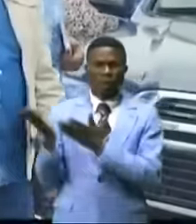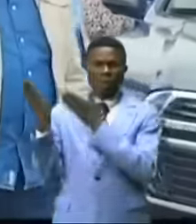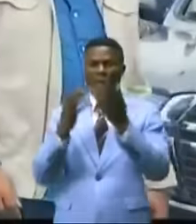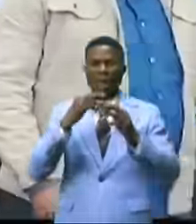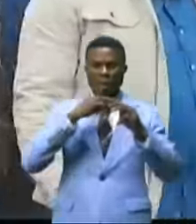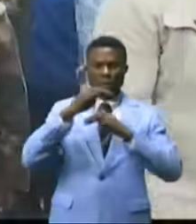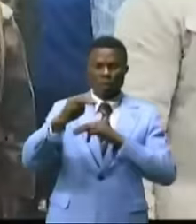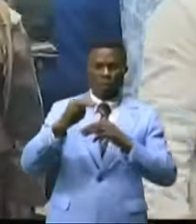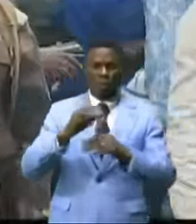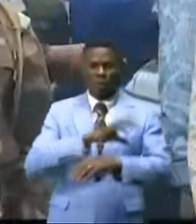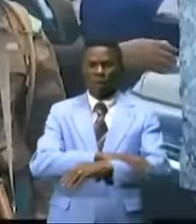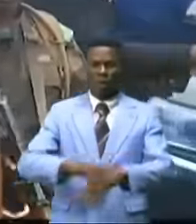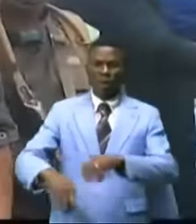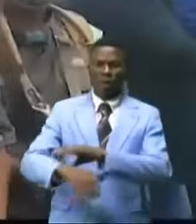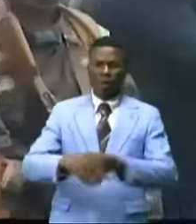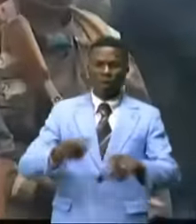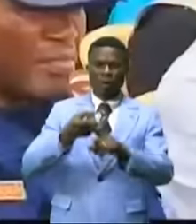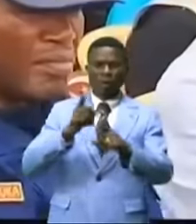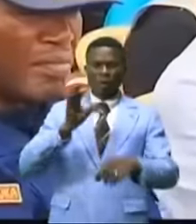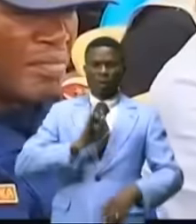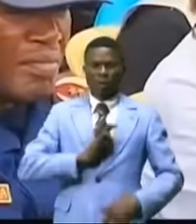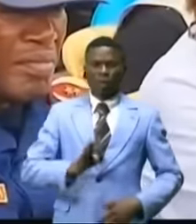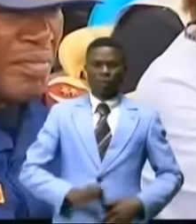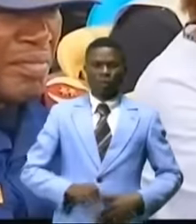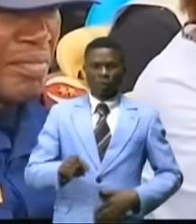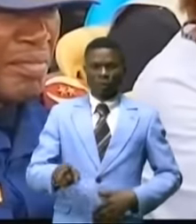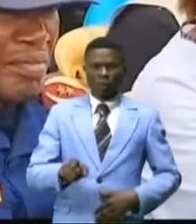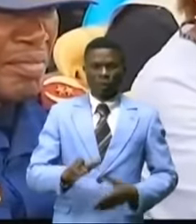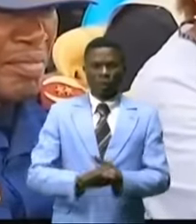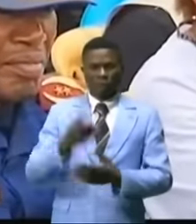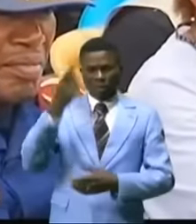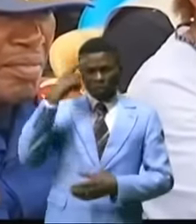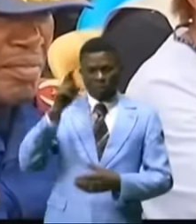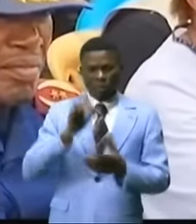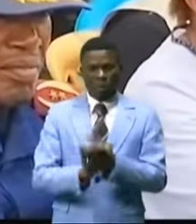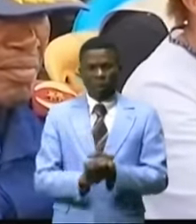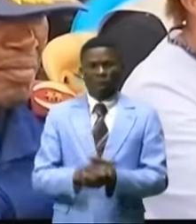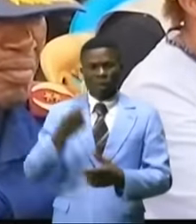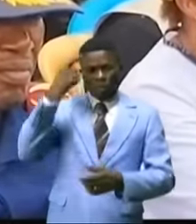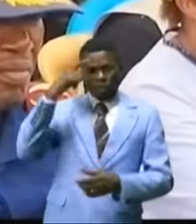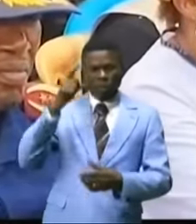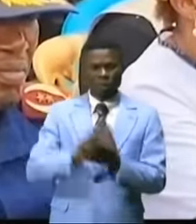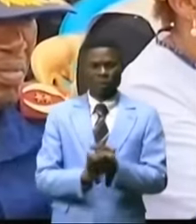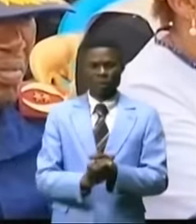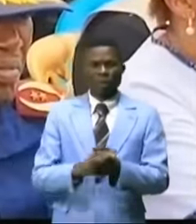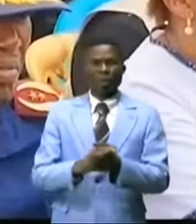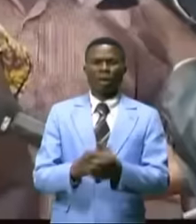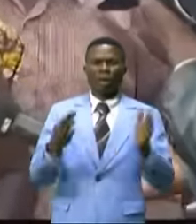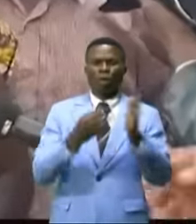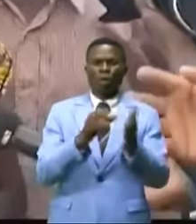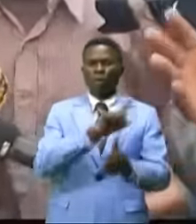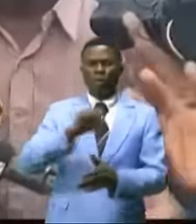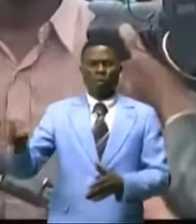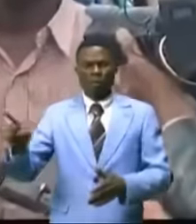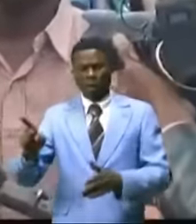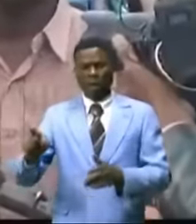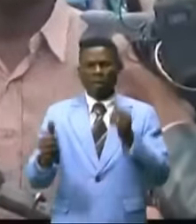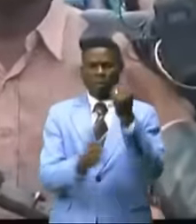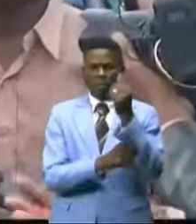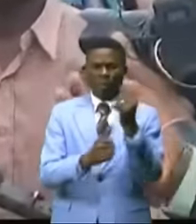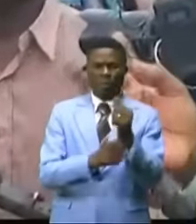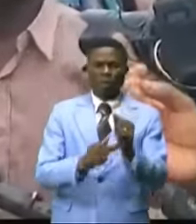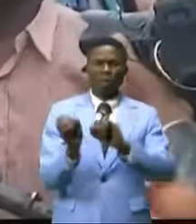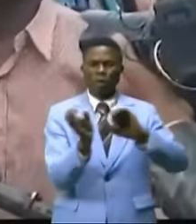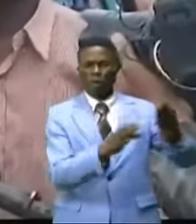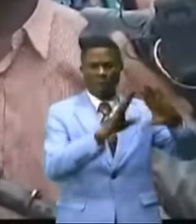message de compassion du chef de l'État, Félix-Antoine Tshisekedi de Tshilombo, à l'endroit des près de 8000 ménages qui ont abandonné